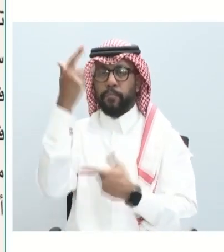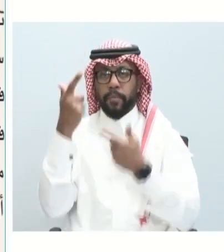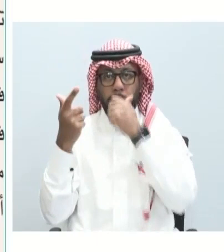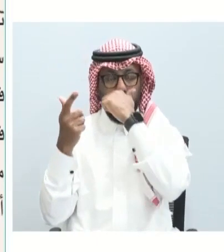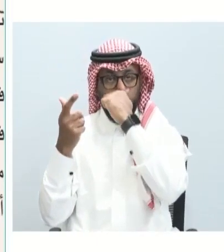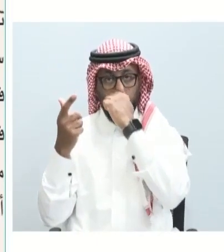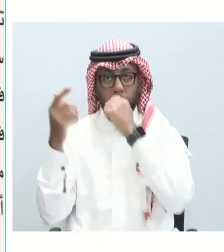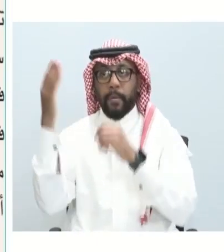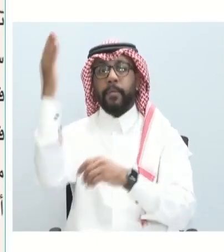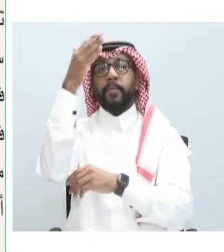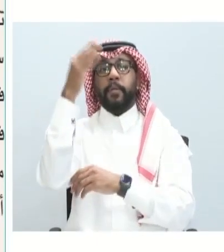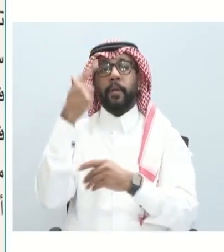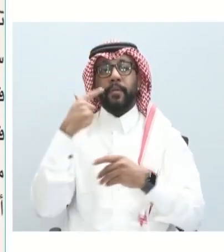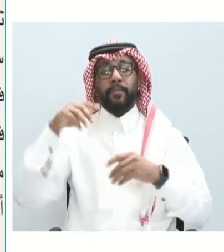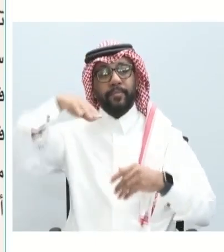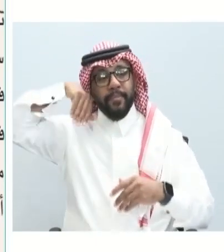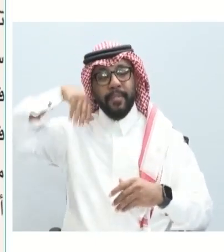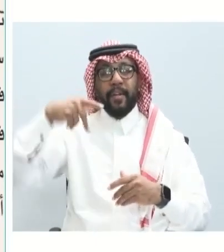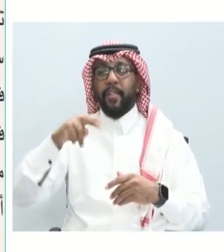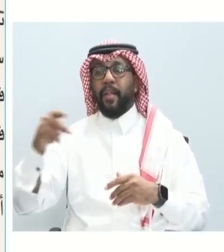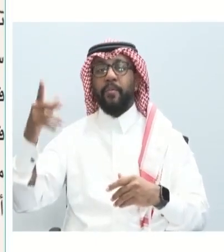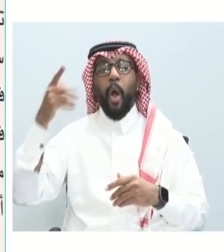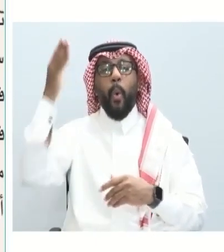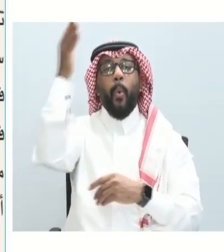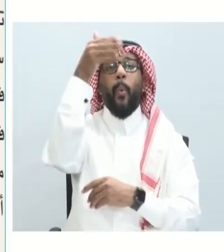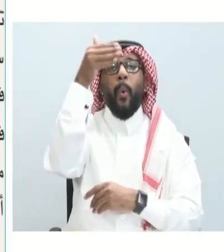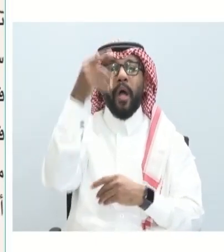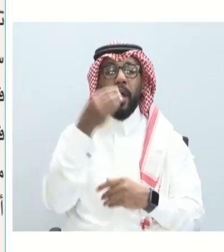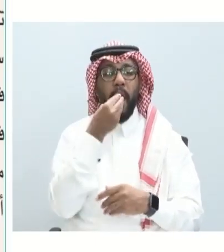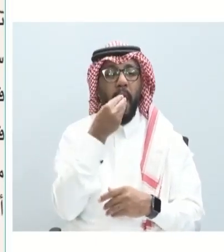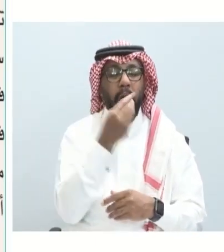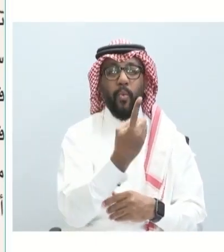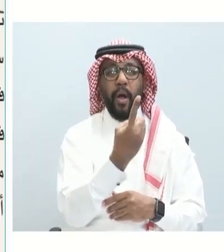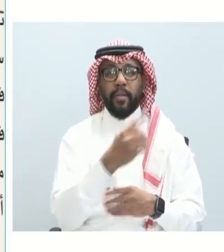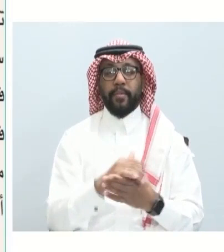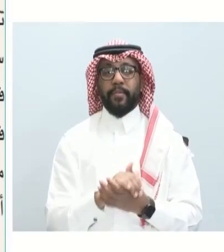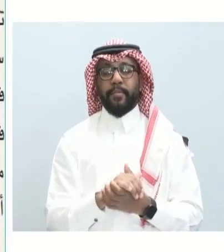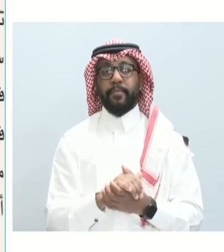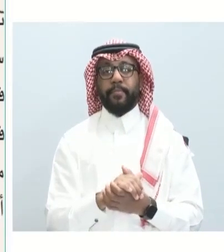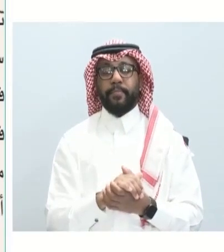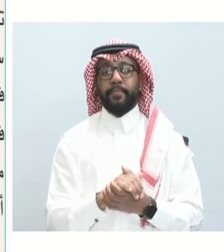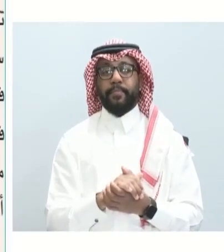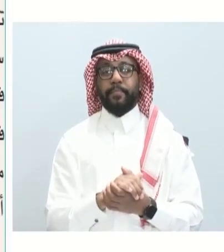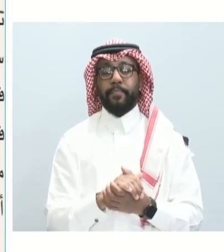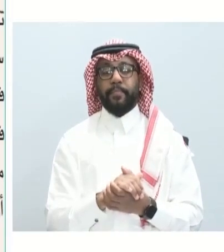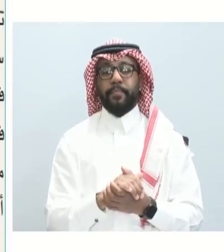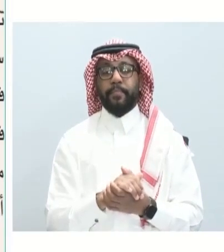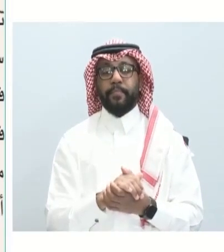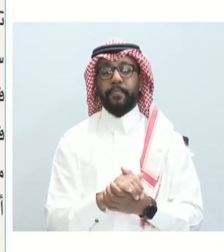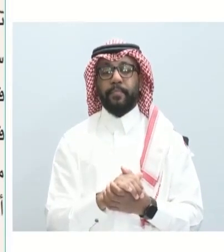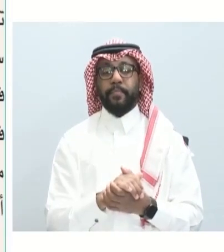وقد مر به بعير ياكل من جانب واحد فقط فقلت